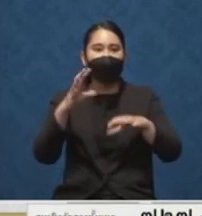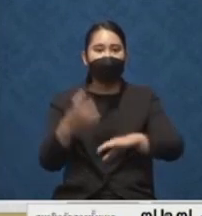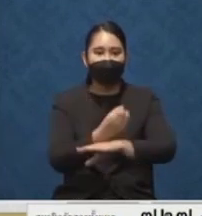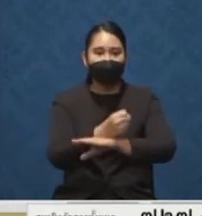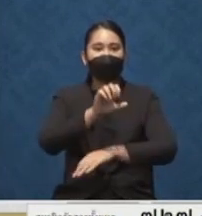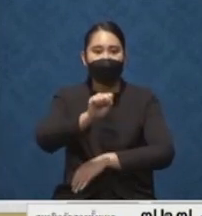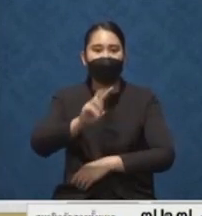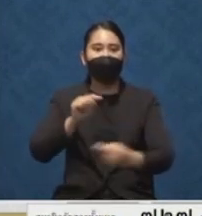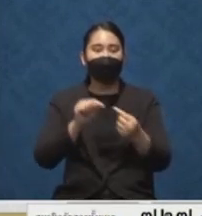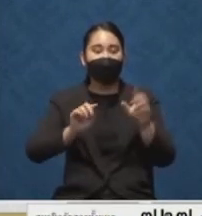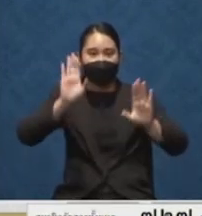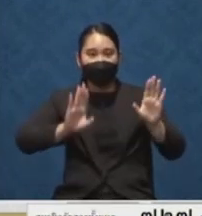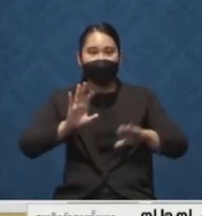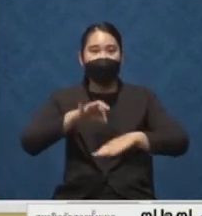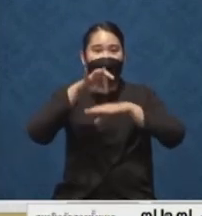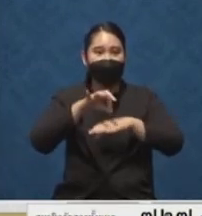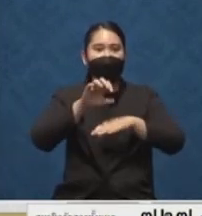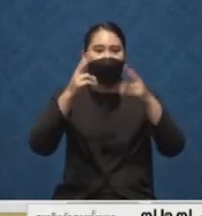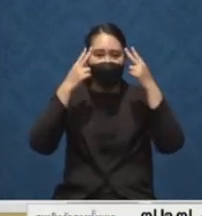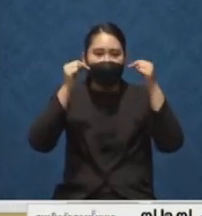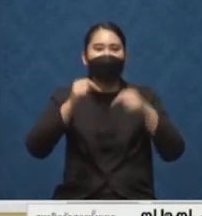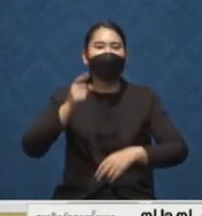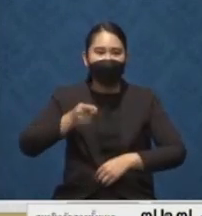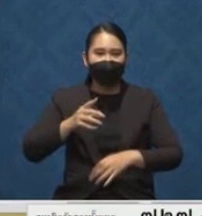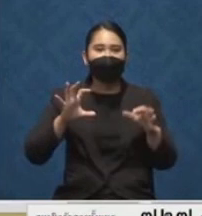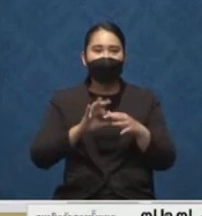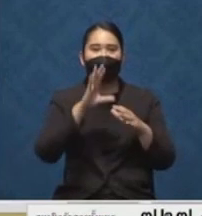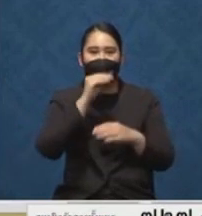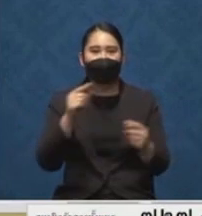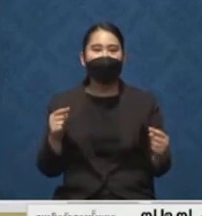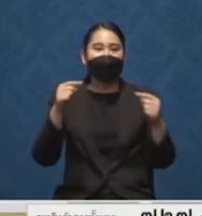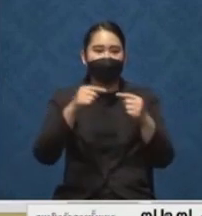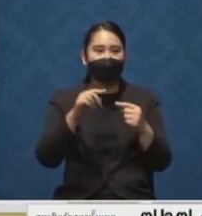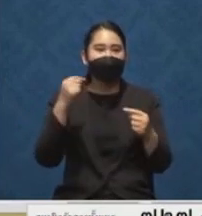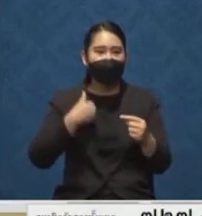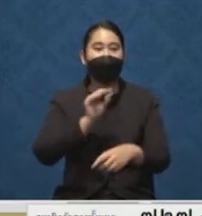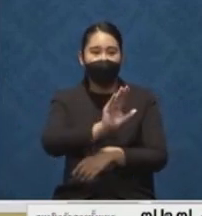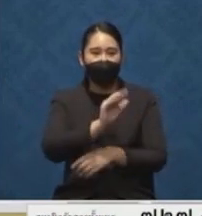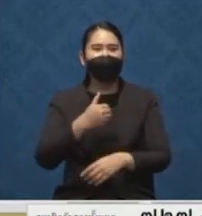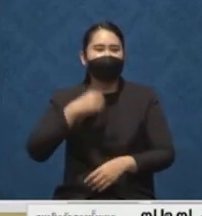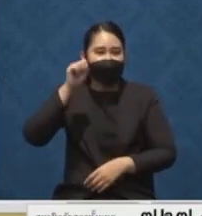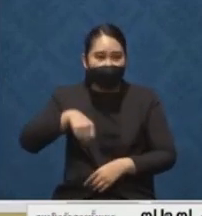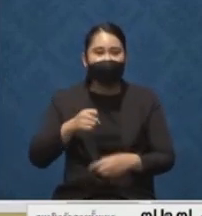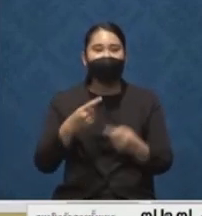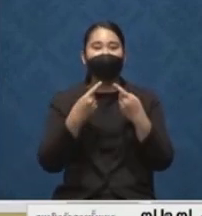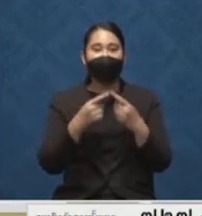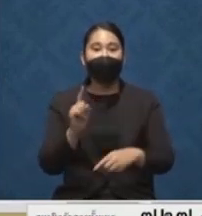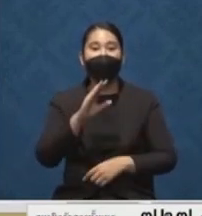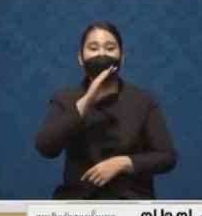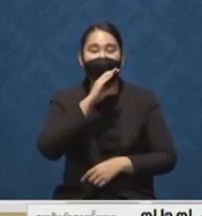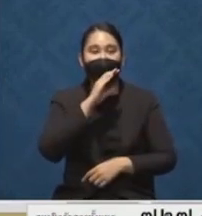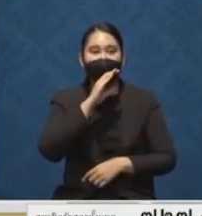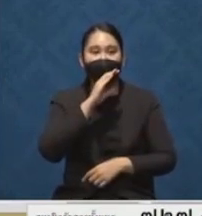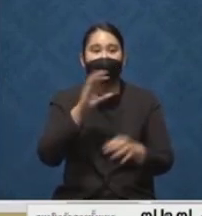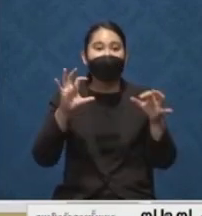ว.ในการเลือกนายกรัฐมนตรีเป็นปกติครับที่จะต้องมีการพาดพิงสว.เพราะเป็นเรื่องนั้นถ้ามันเป็นเรื่องของการ